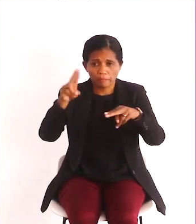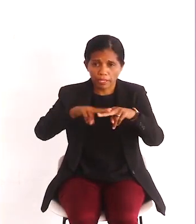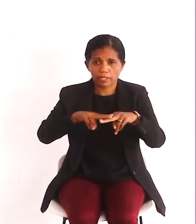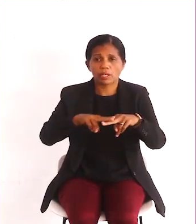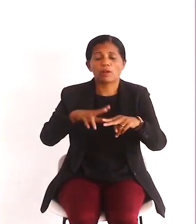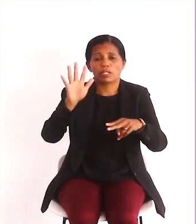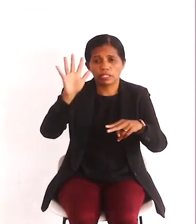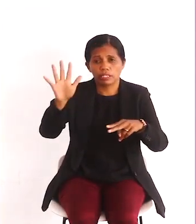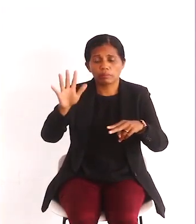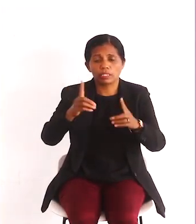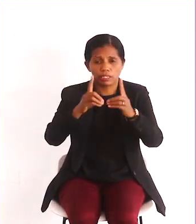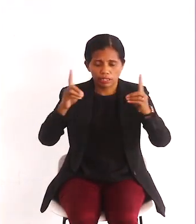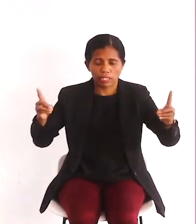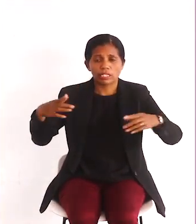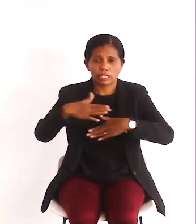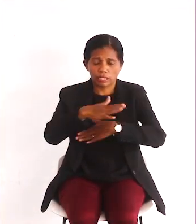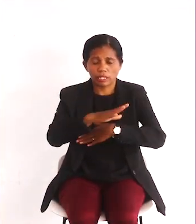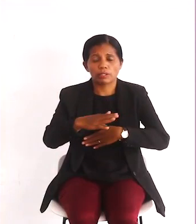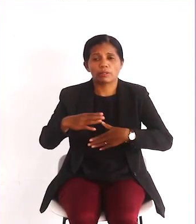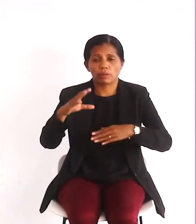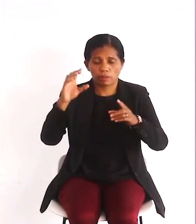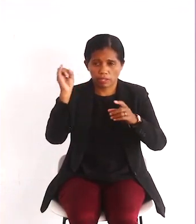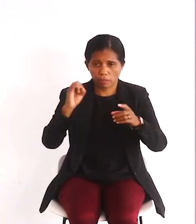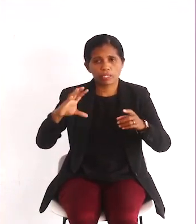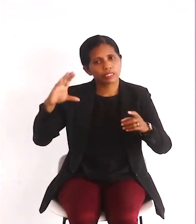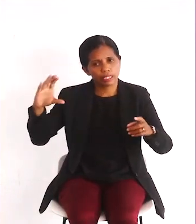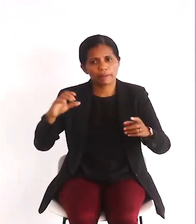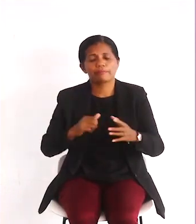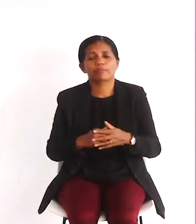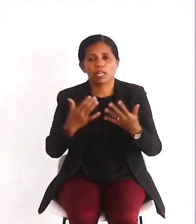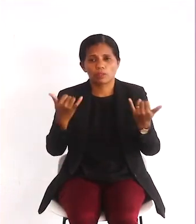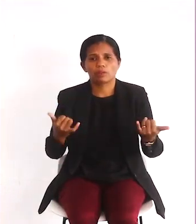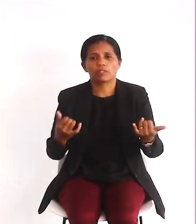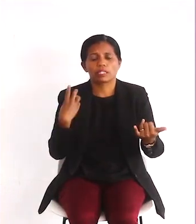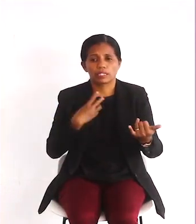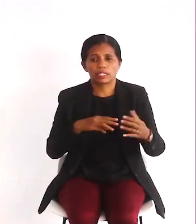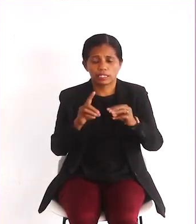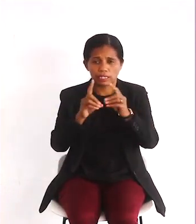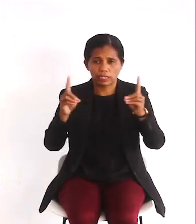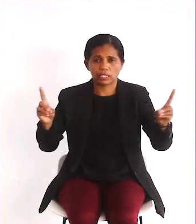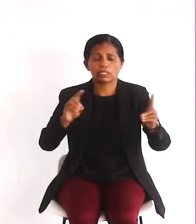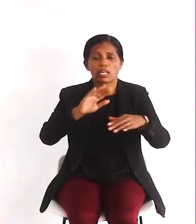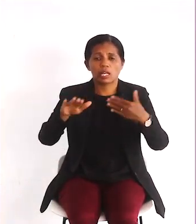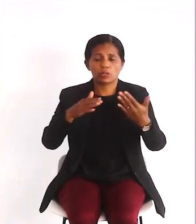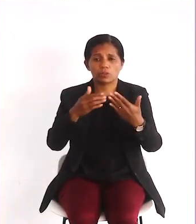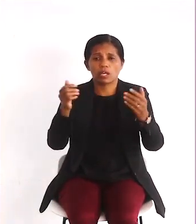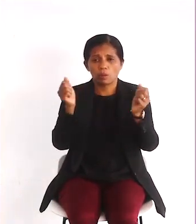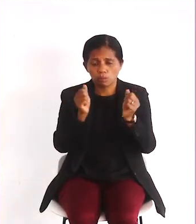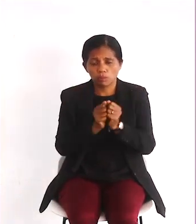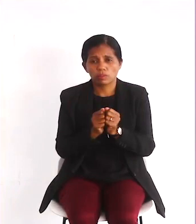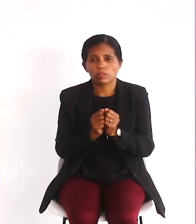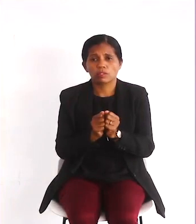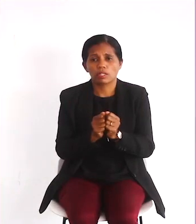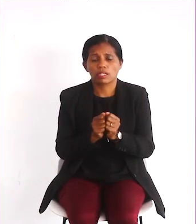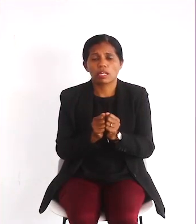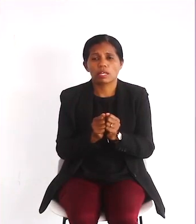mak distansia entre ikan iha figura C no beleten. Nune, itanya distansia total entre ikan iha figura A no ikan